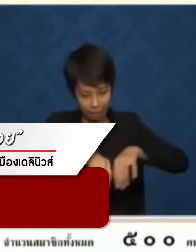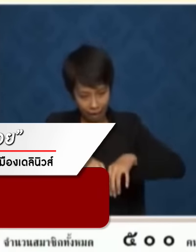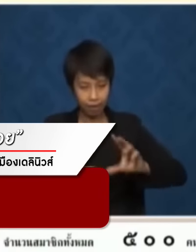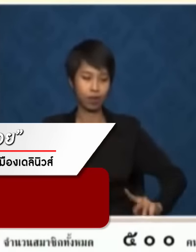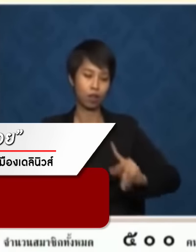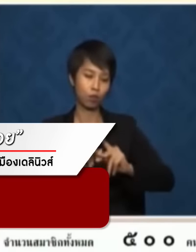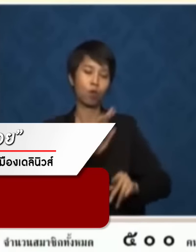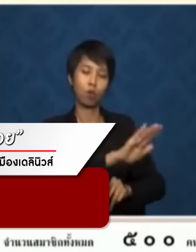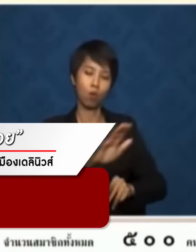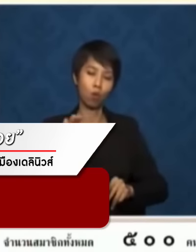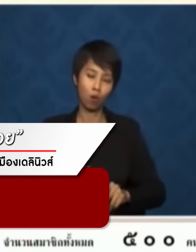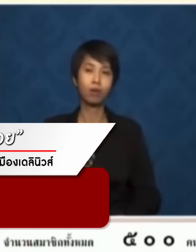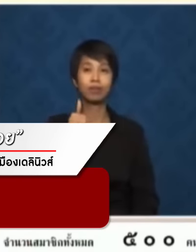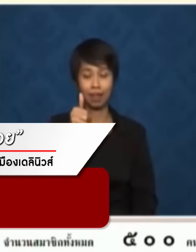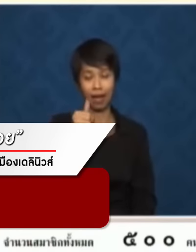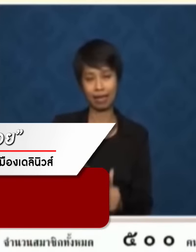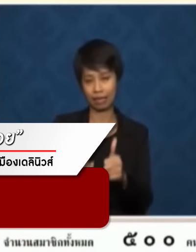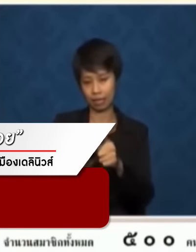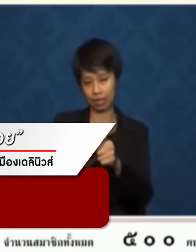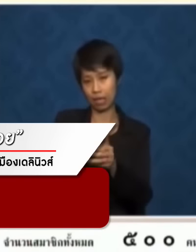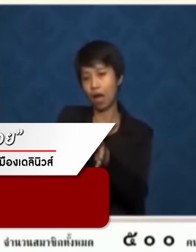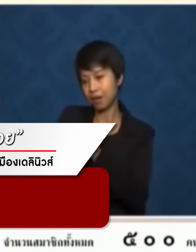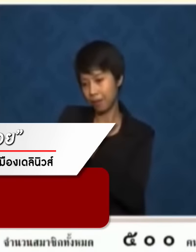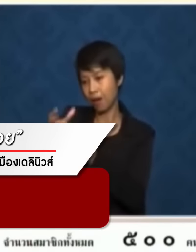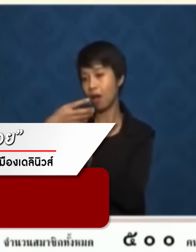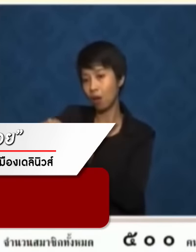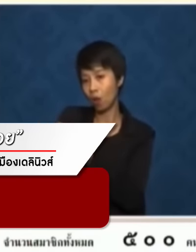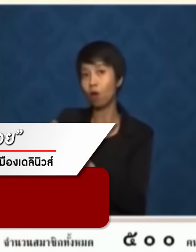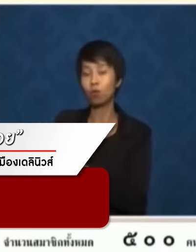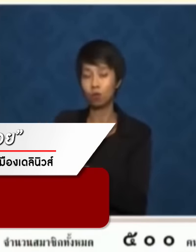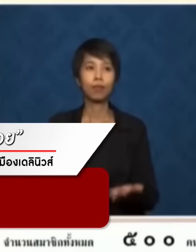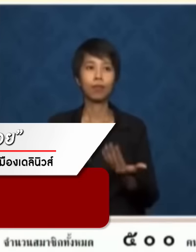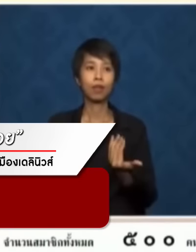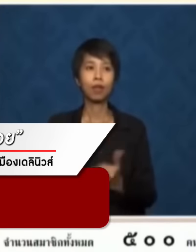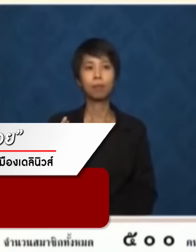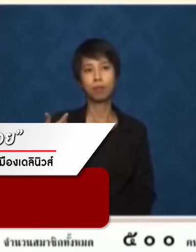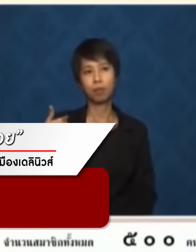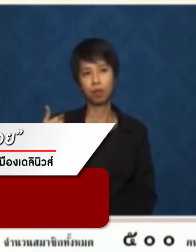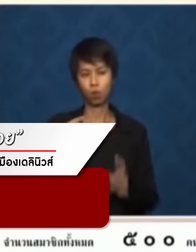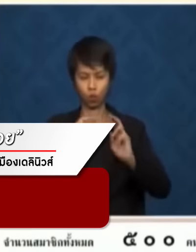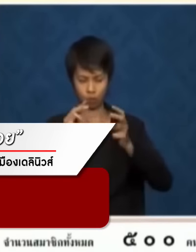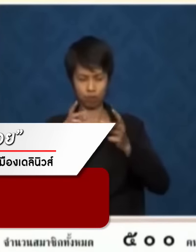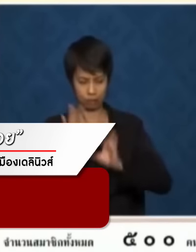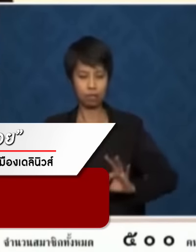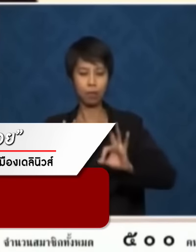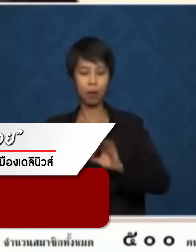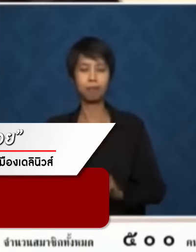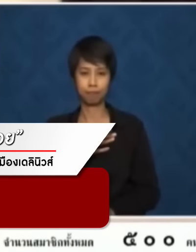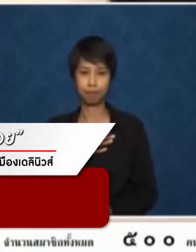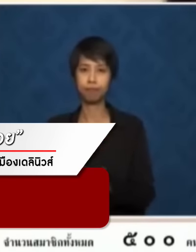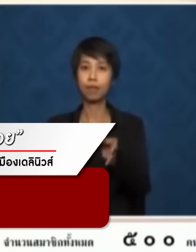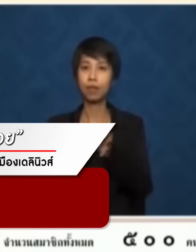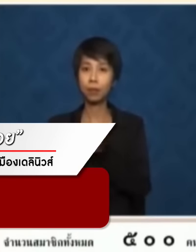บมันช้ามา7เดือนนะครับก็ถือว่าเป็นเรื่องที่น่ายินดีว่ารัฐบาลเนี่ยเขาคงจะ ทำให้ทันตามไทม์ไลน์คือลงทะเบียนกัน2